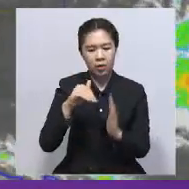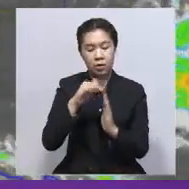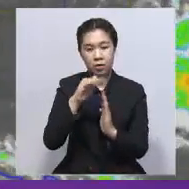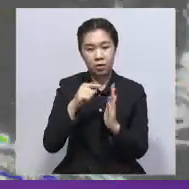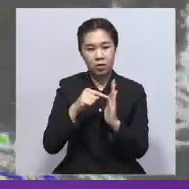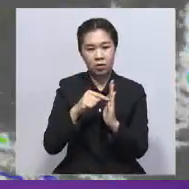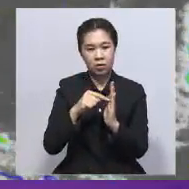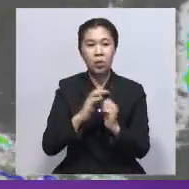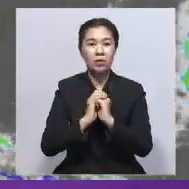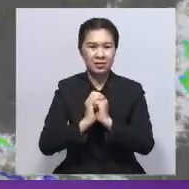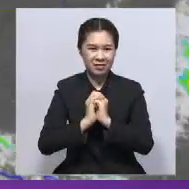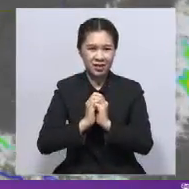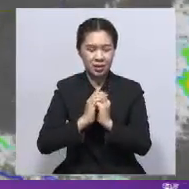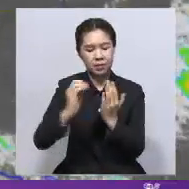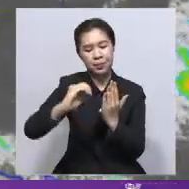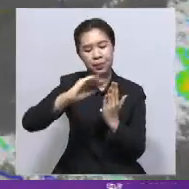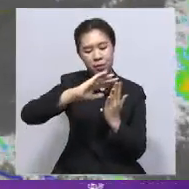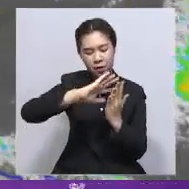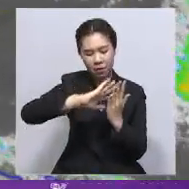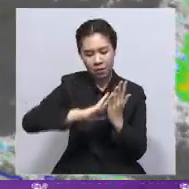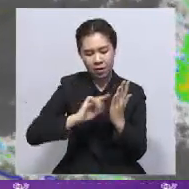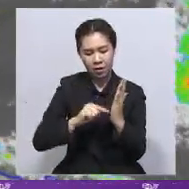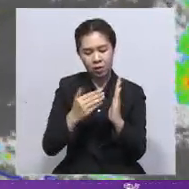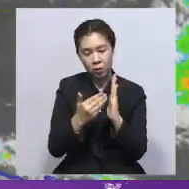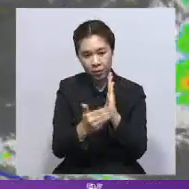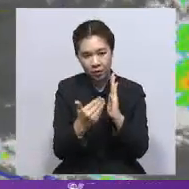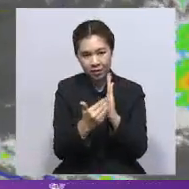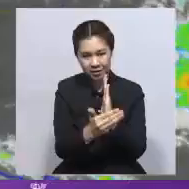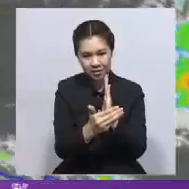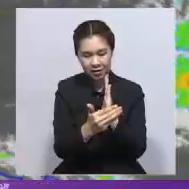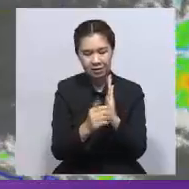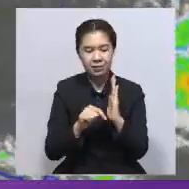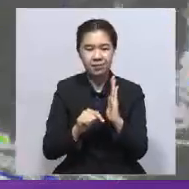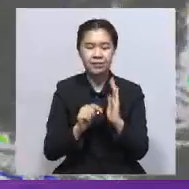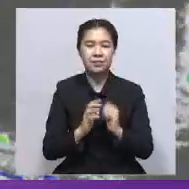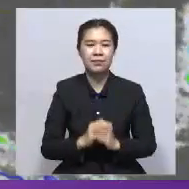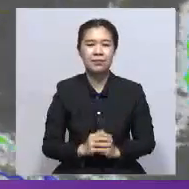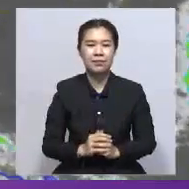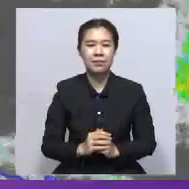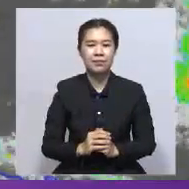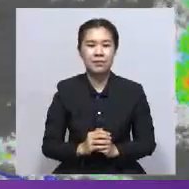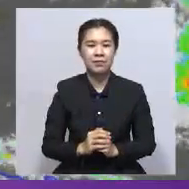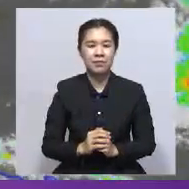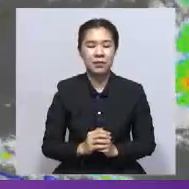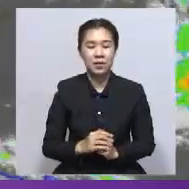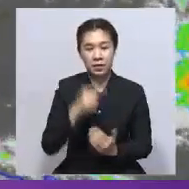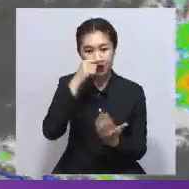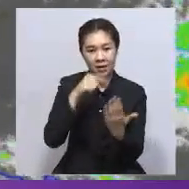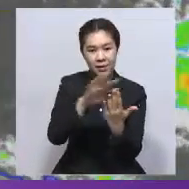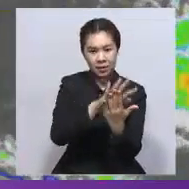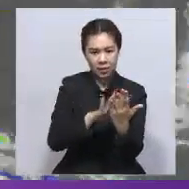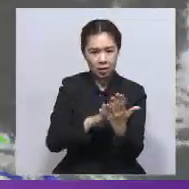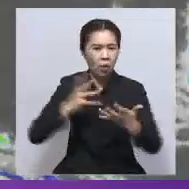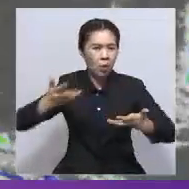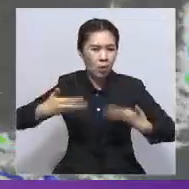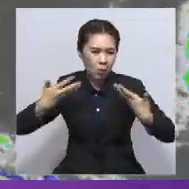ำลังปานกลางจากประเทศจีนจะแผ่ลงมาปกคลุมถึงภาคตะวันออกเฉียงเหนือตอนบนและทะเลจีนใต้ในขณะที่ประเทศไทยค่ะมีอากา